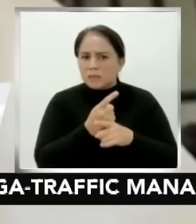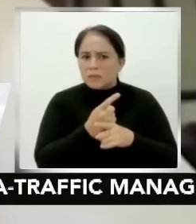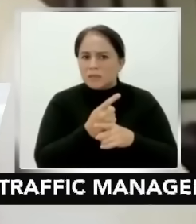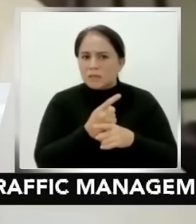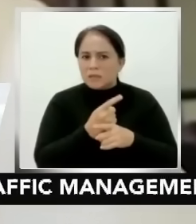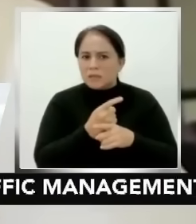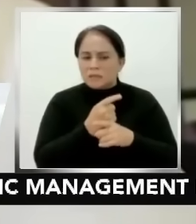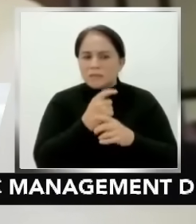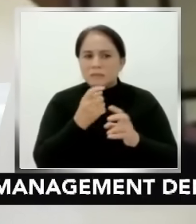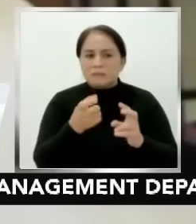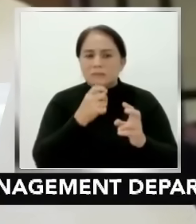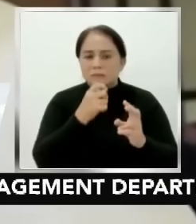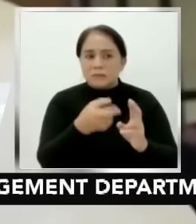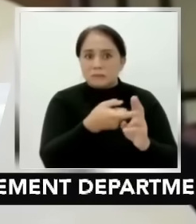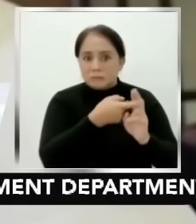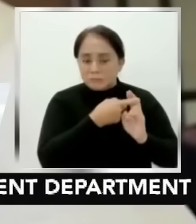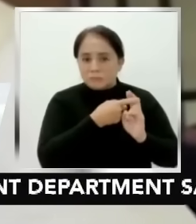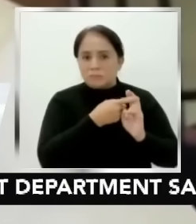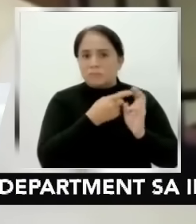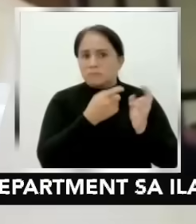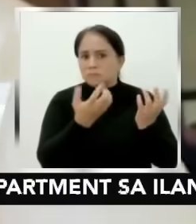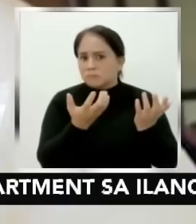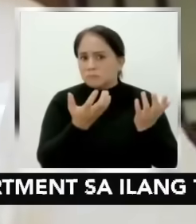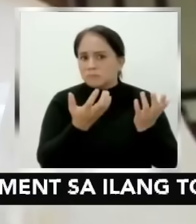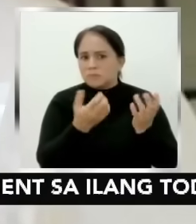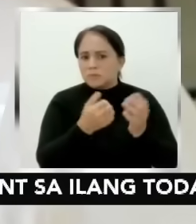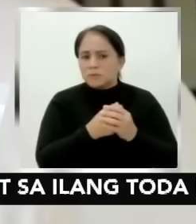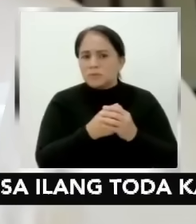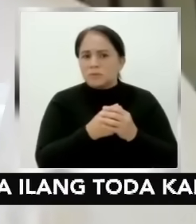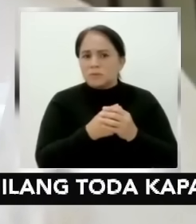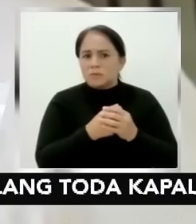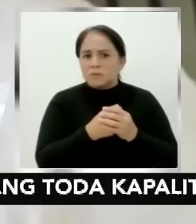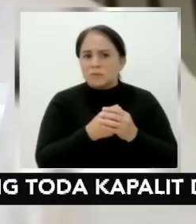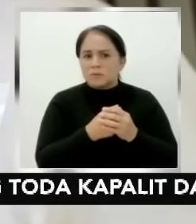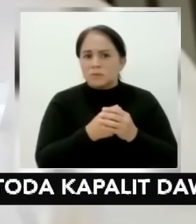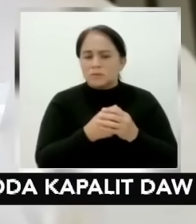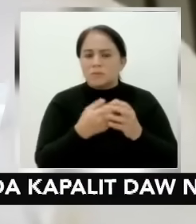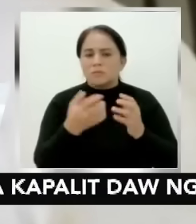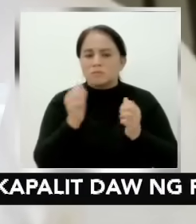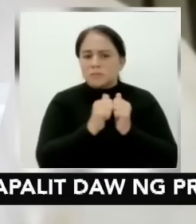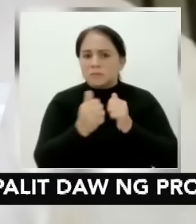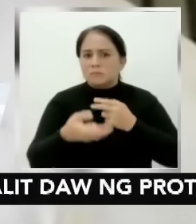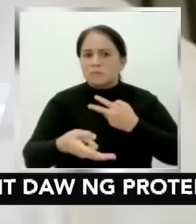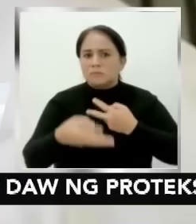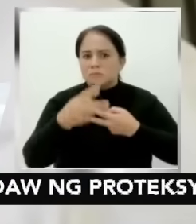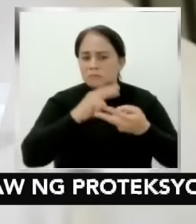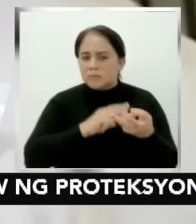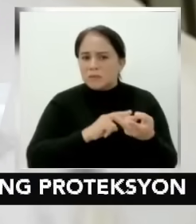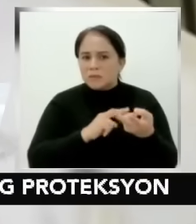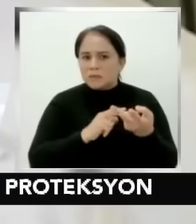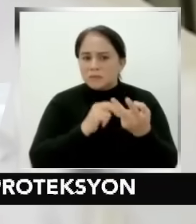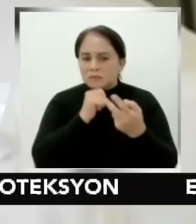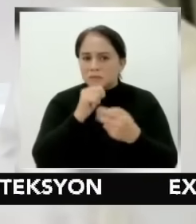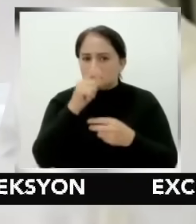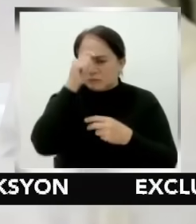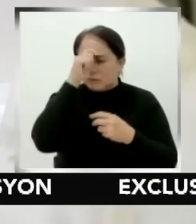tapos ipasusurrender mo sa harap ng maraming tao na pagpapabaliktad ka lang. Hindi naman tanga ang armed forces eh.